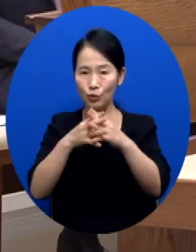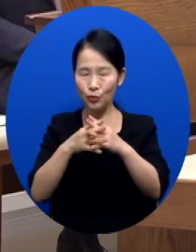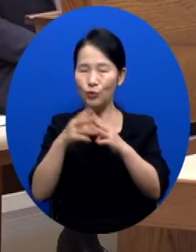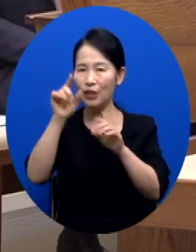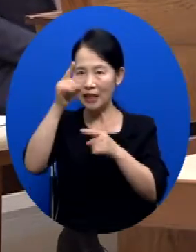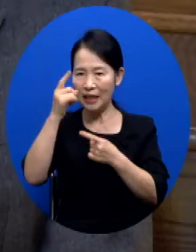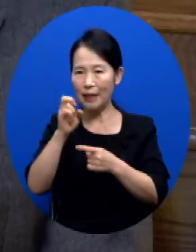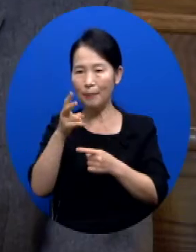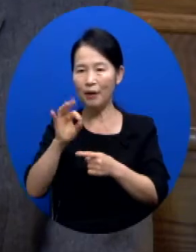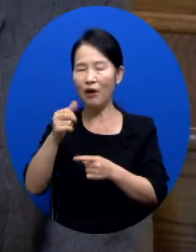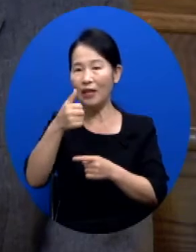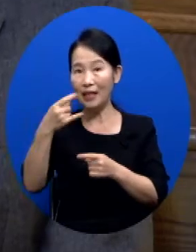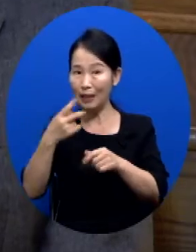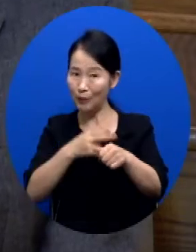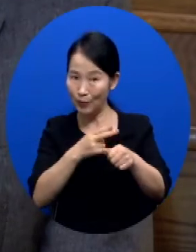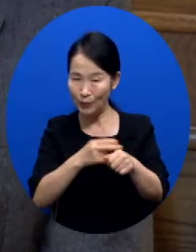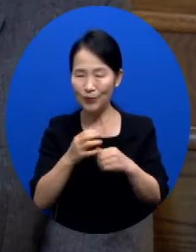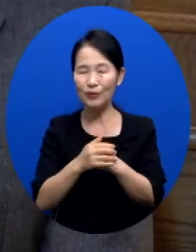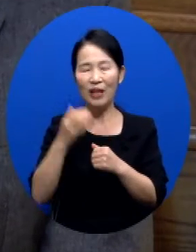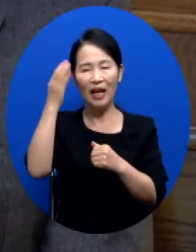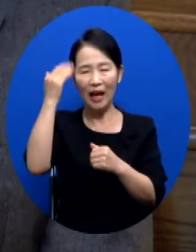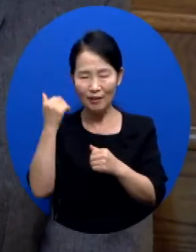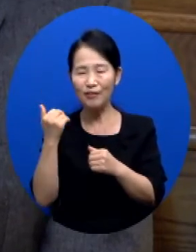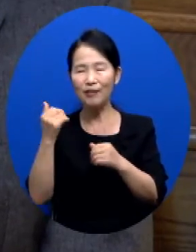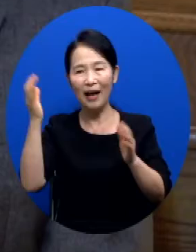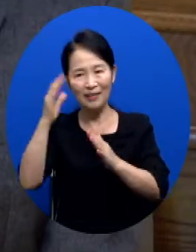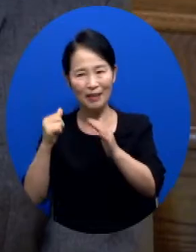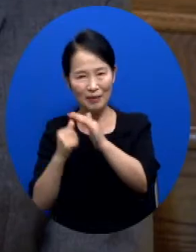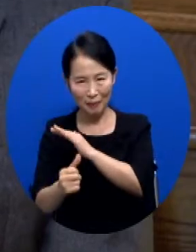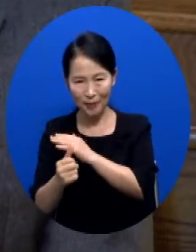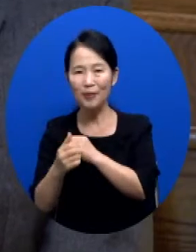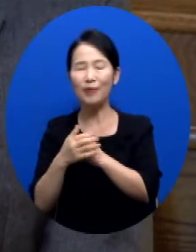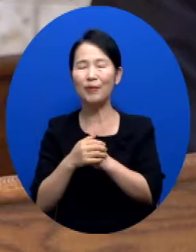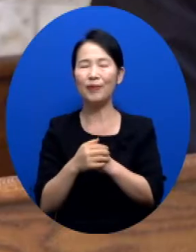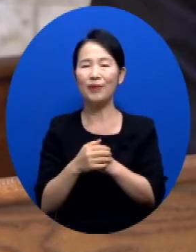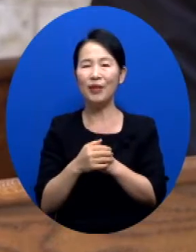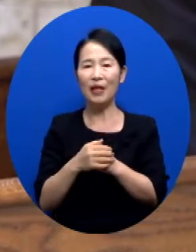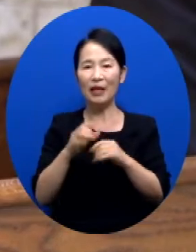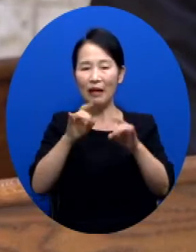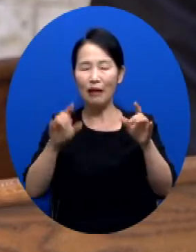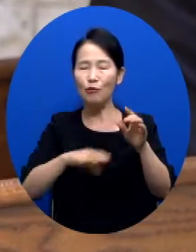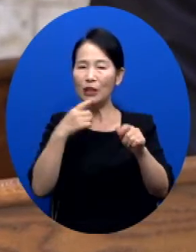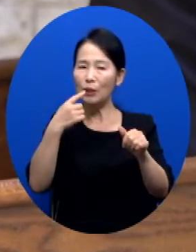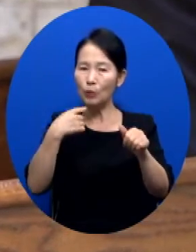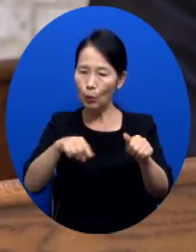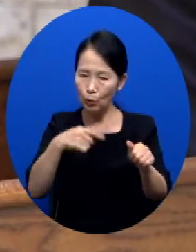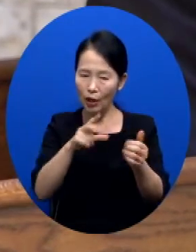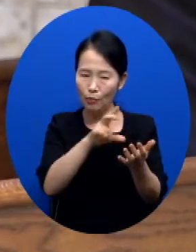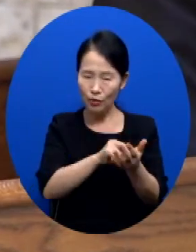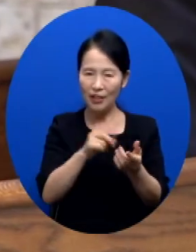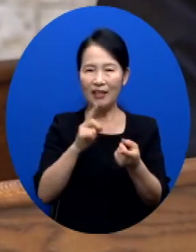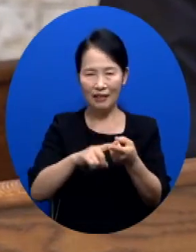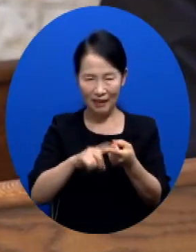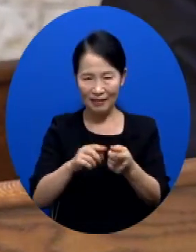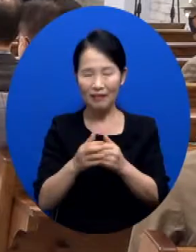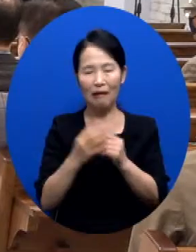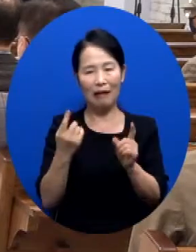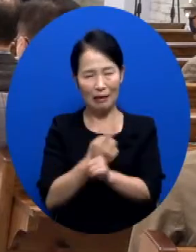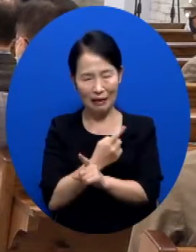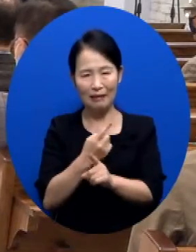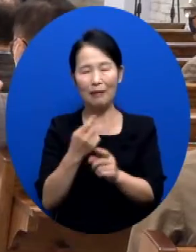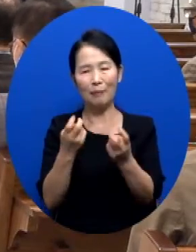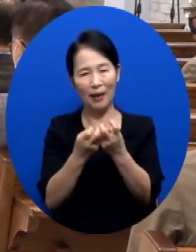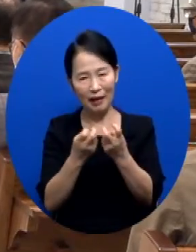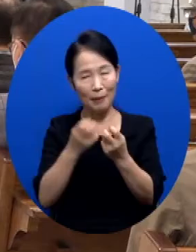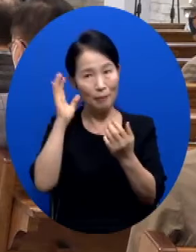교수 한국대학생포럼 이명재 회장이 각각 우리 교육의 문제점과 현황 개선 방안과 미래